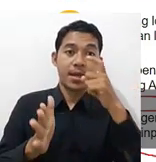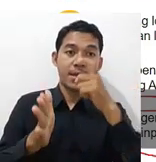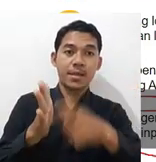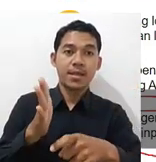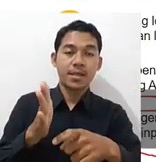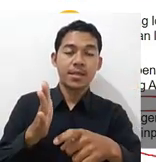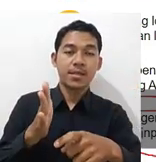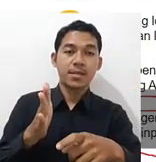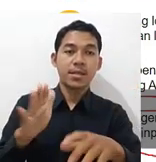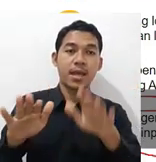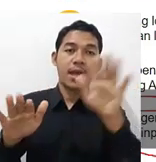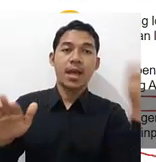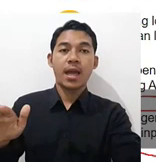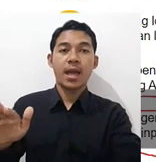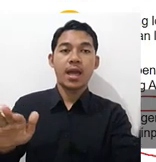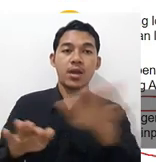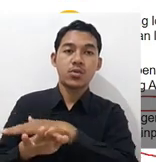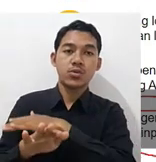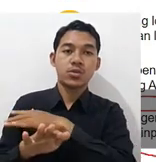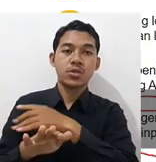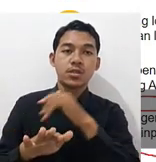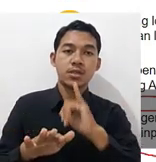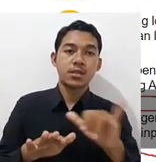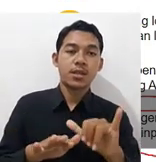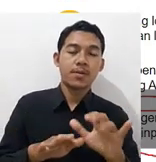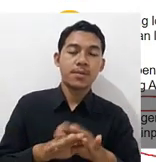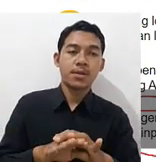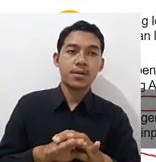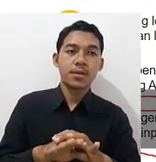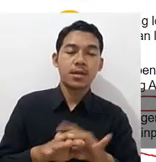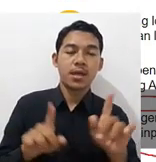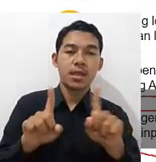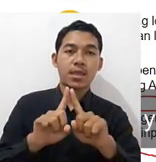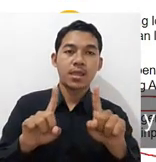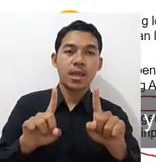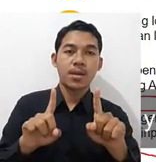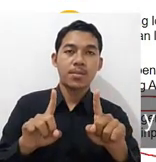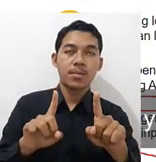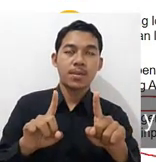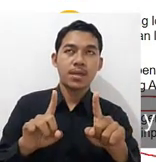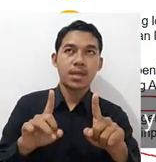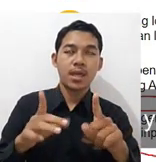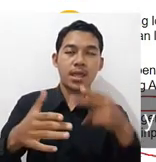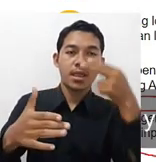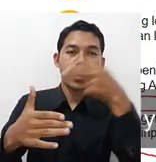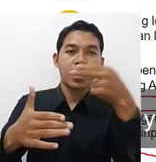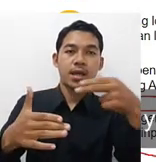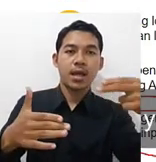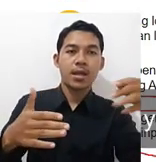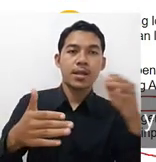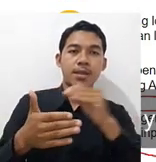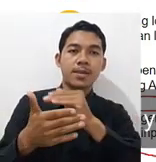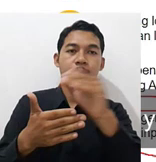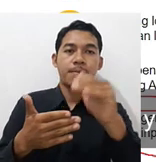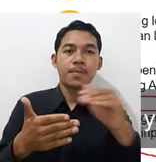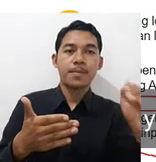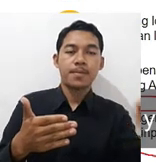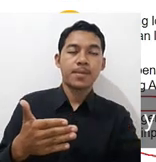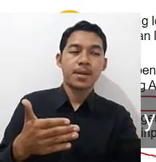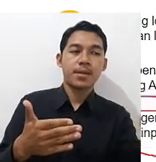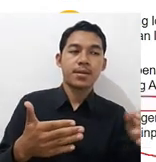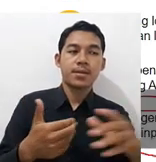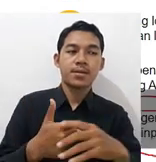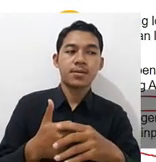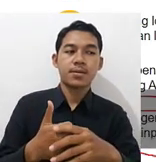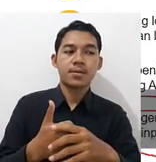arusnya sama, tapi tegangan yang terbagi ya kan. Ya udah, tinggal dilihat aja, karena arusnya di